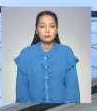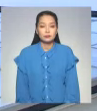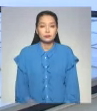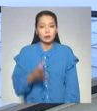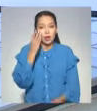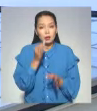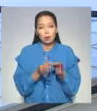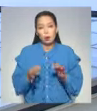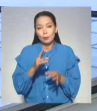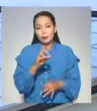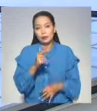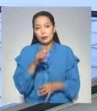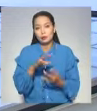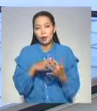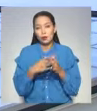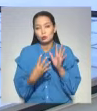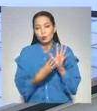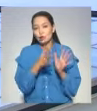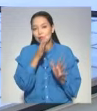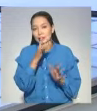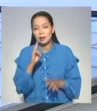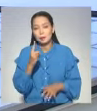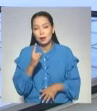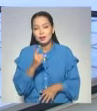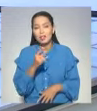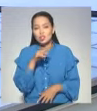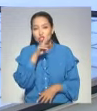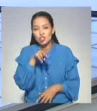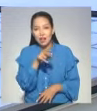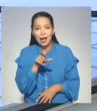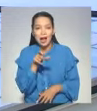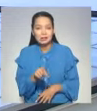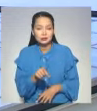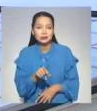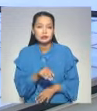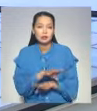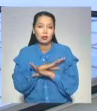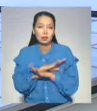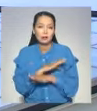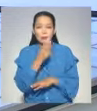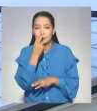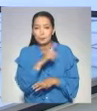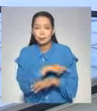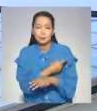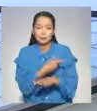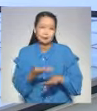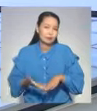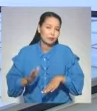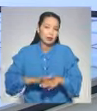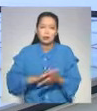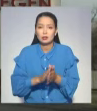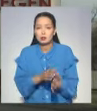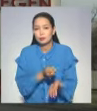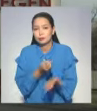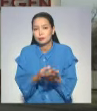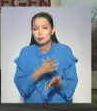Алматы облысы Кеген ауылында 9 жасар баланы жылан шағып қайтыс болды. Жеткіншек ауруханаға өте ауыр халде түскен.